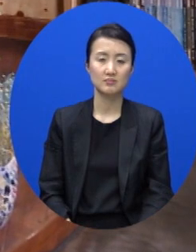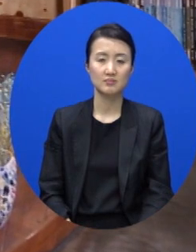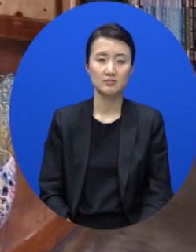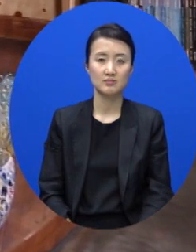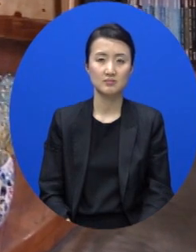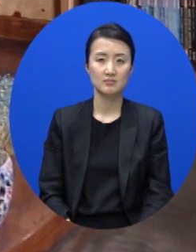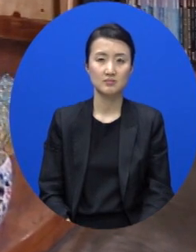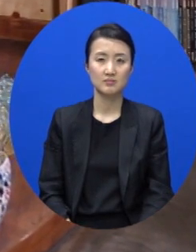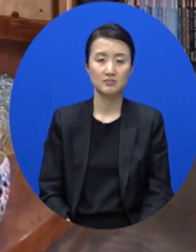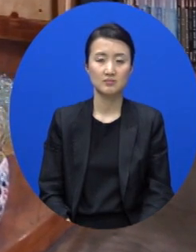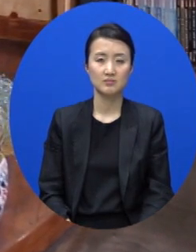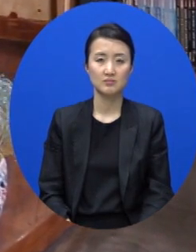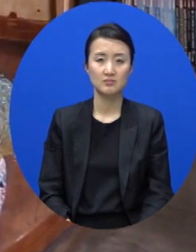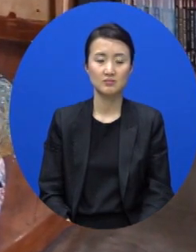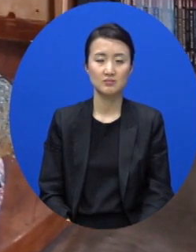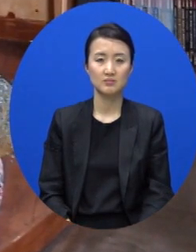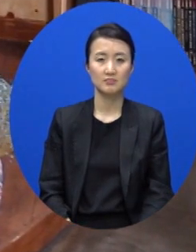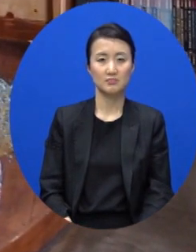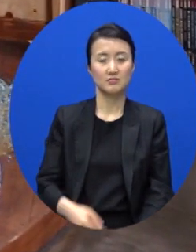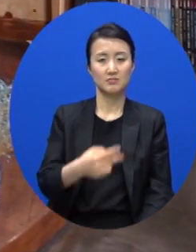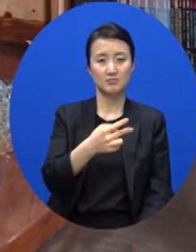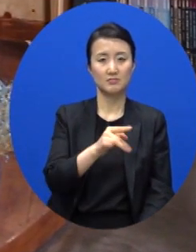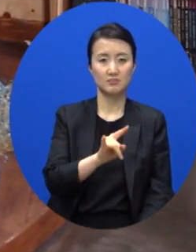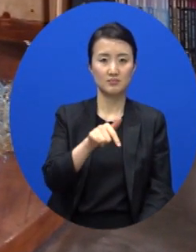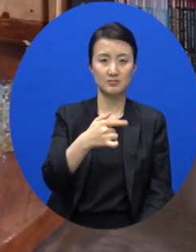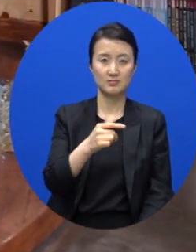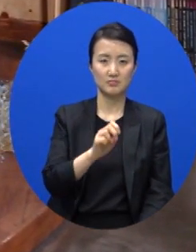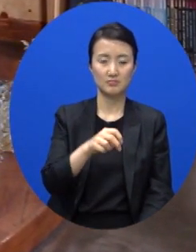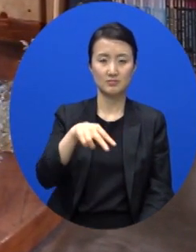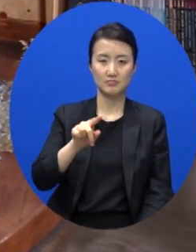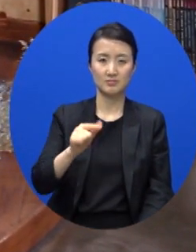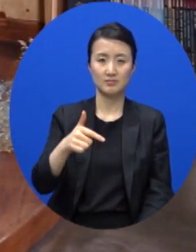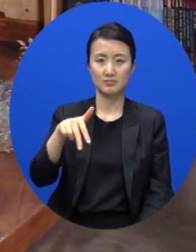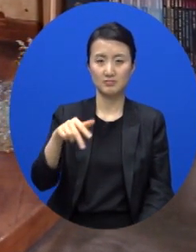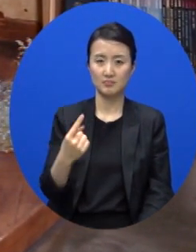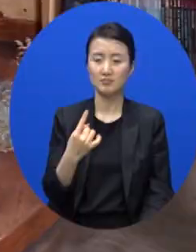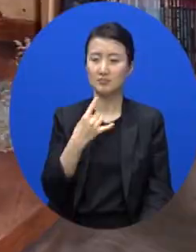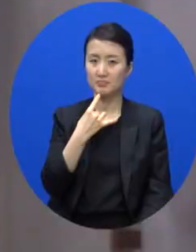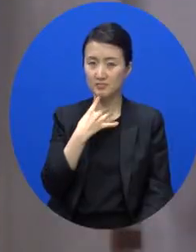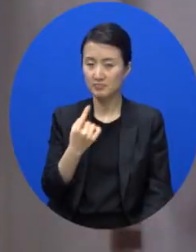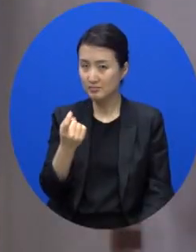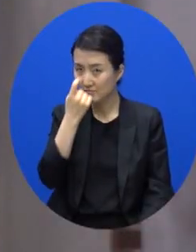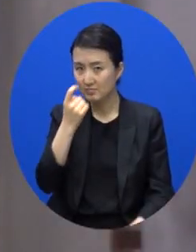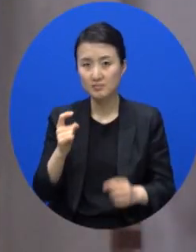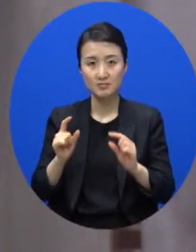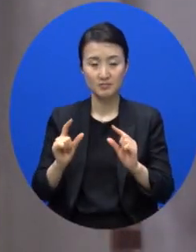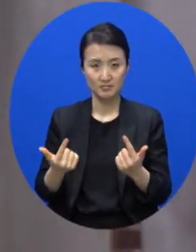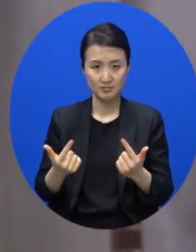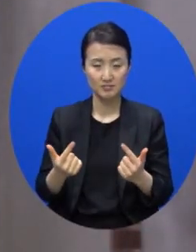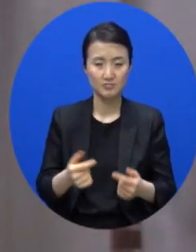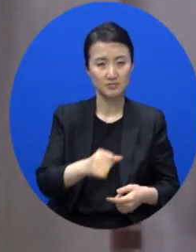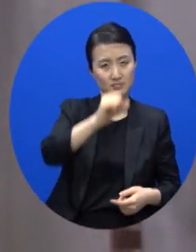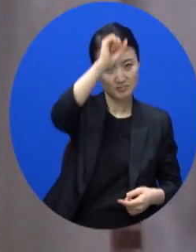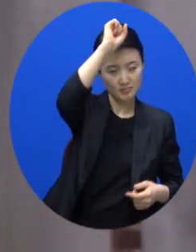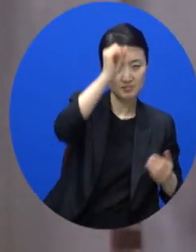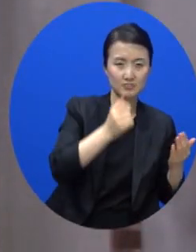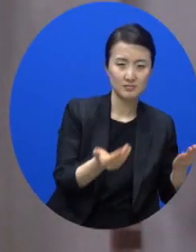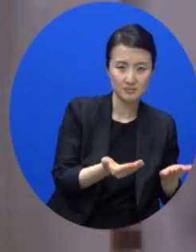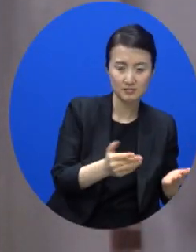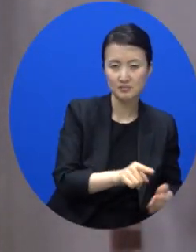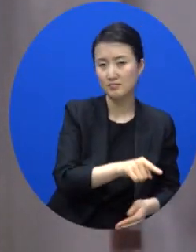대금 산조만 공부하는 게 아니고 민속촌에 근무하면서 대금 공부를 해야 되기